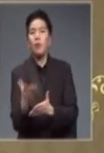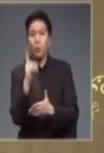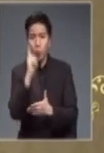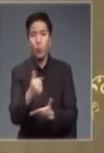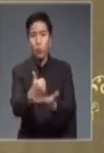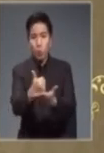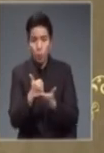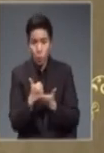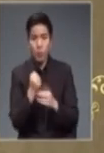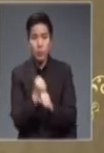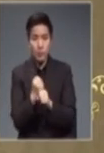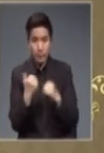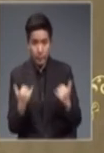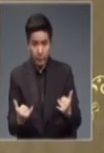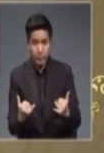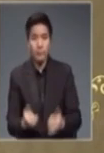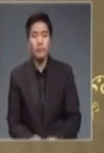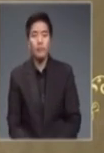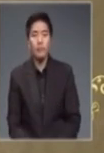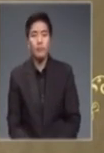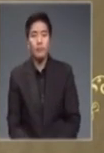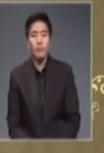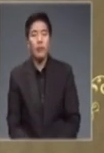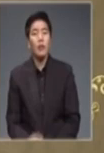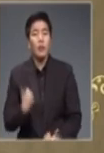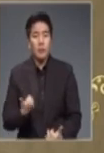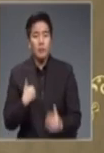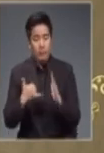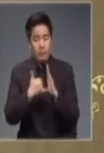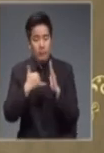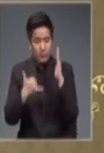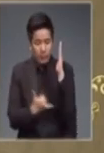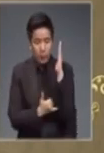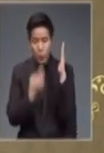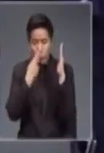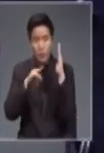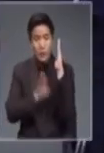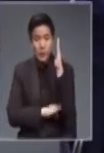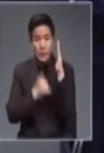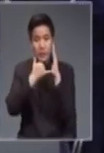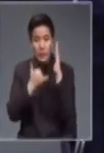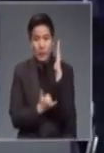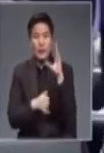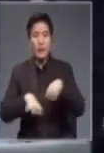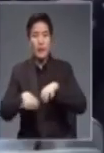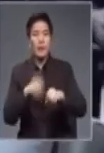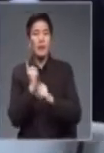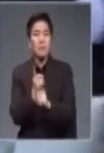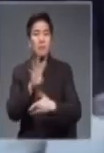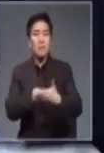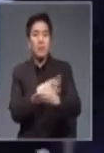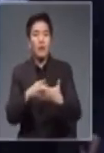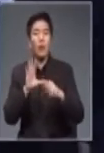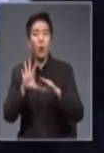แรกในประเทศไทยนะครับที่จะสะท้อนถึงความเท่าเทียมในสังคมบนเวทีการแสดงไม่ว่าจะเป็นนักร้องที่บกพร่องทางการมอง